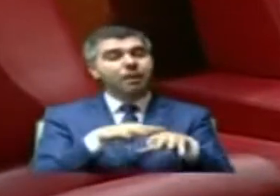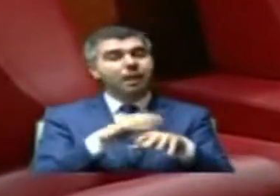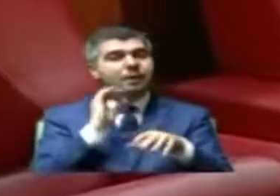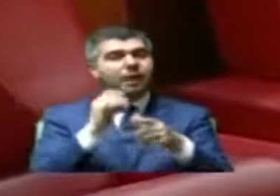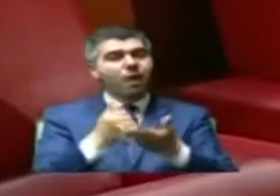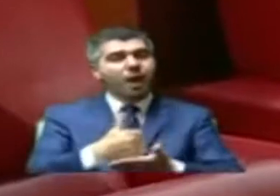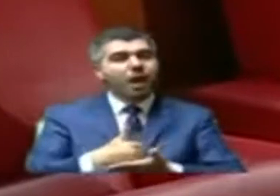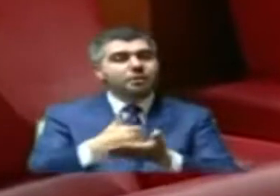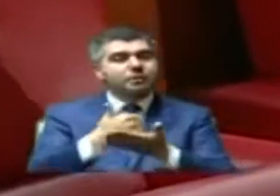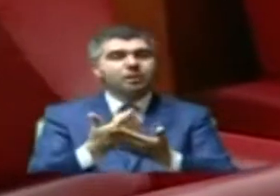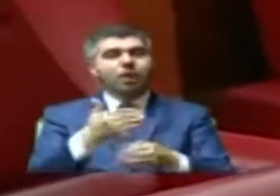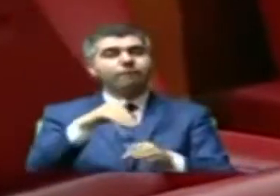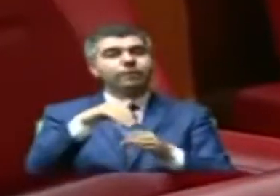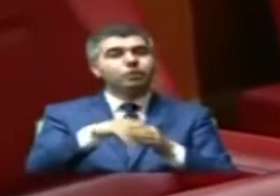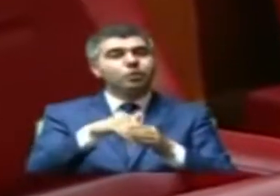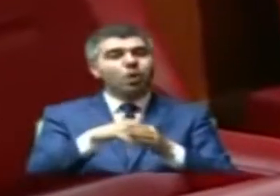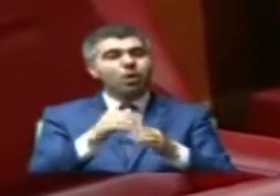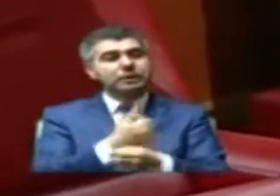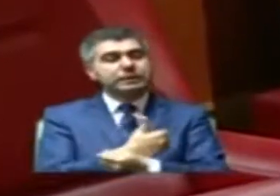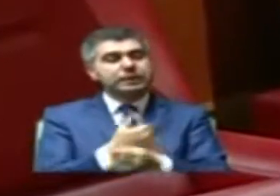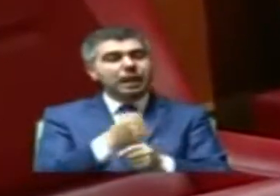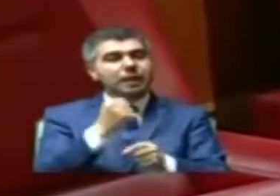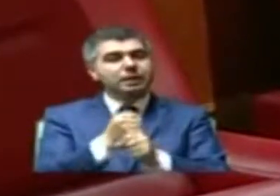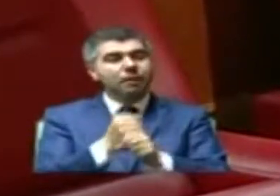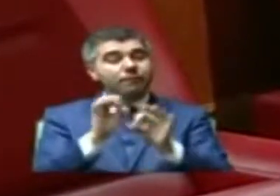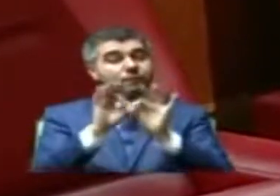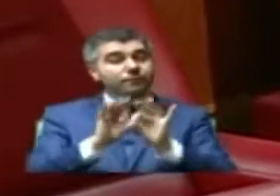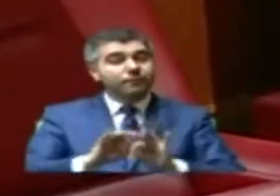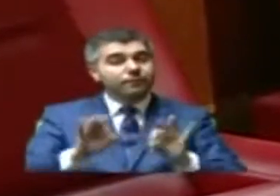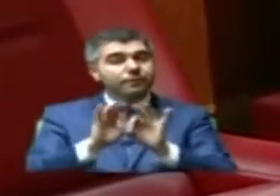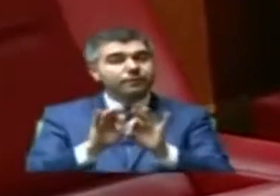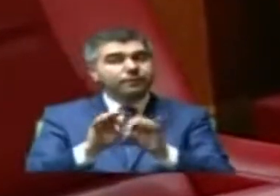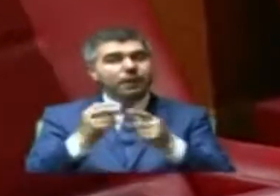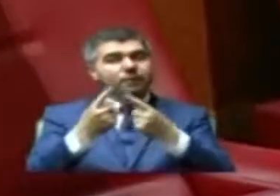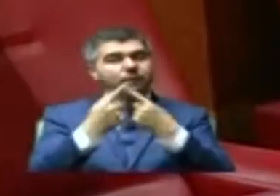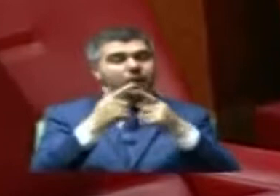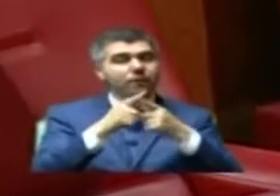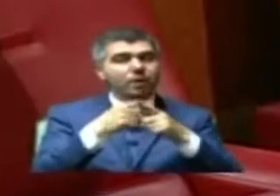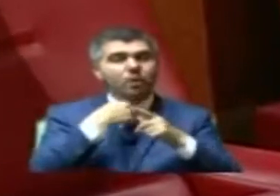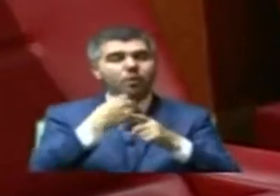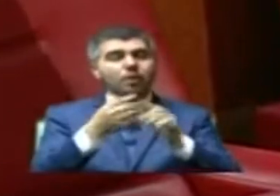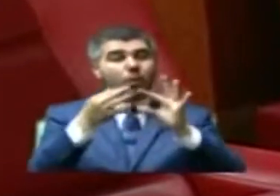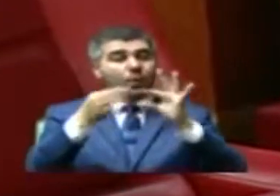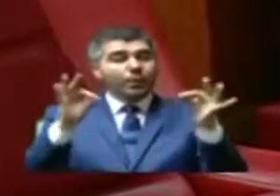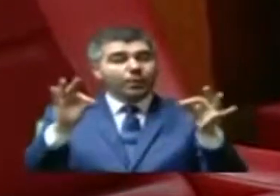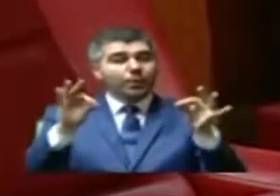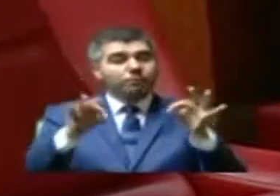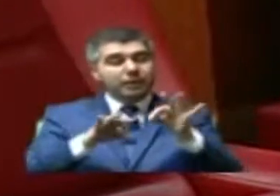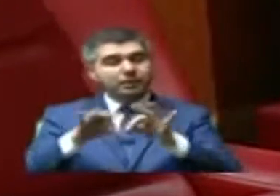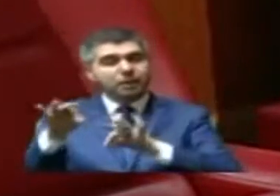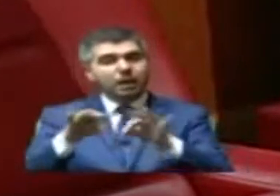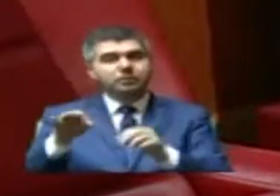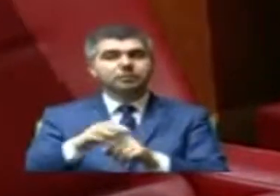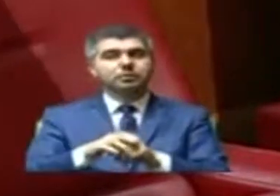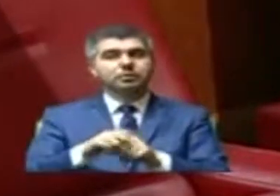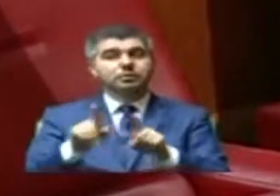نتحدث عن صندوق فقدان الشغل، عندما نتحدث عن حزمة من الإجراءات والمبادرات التي